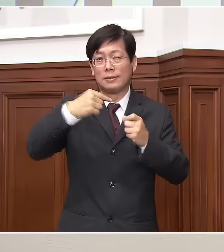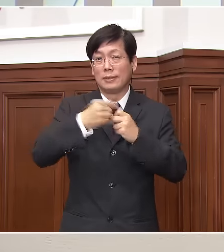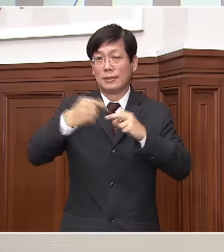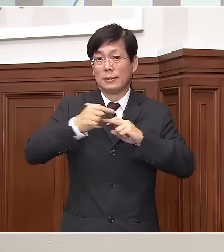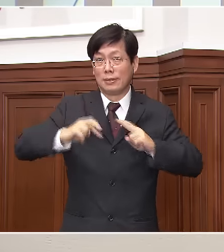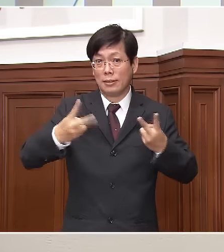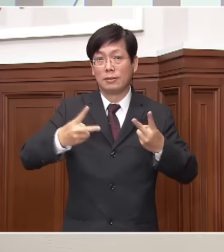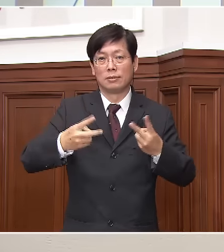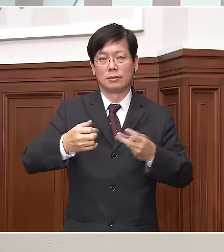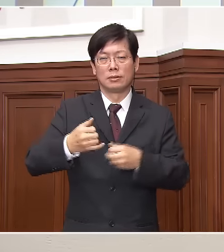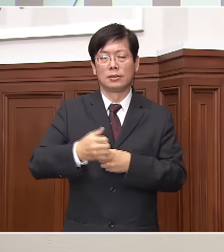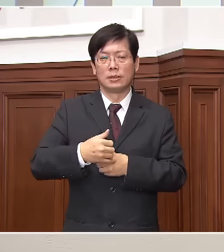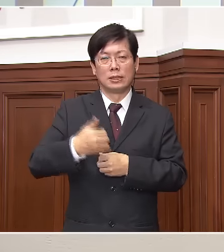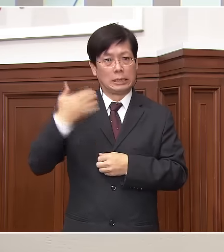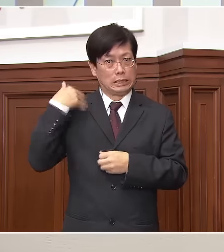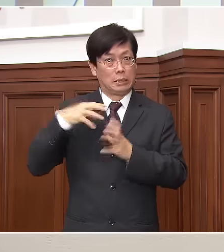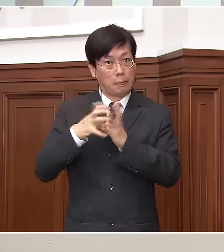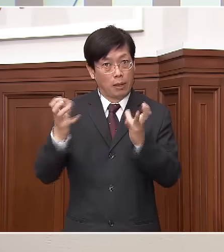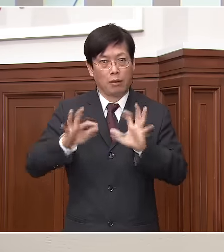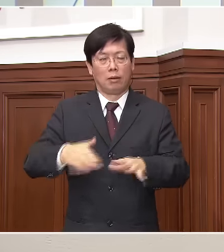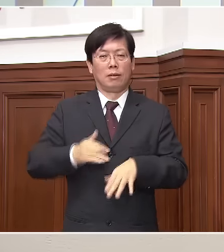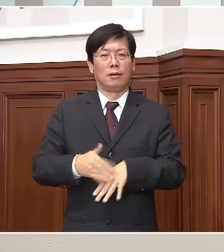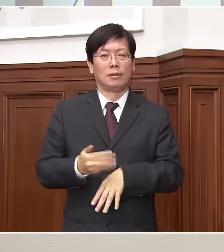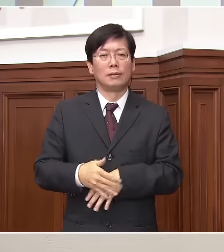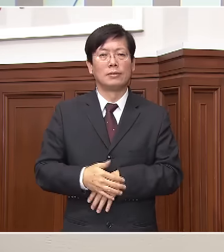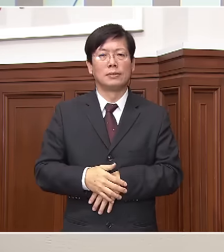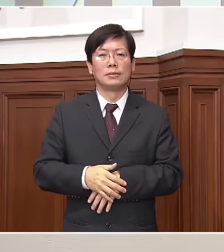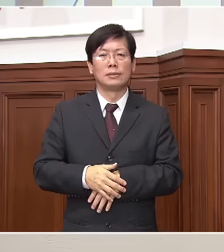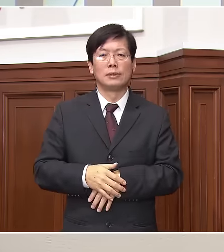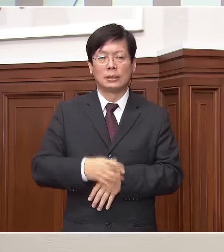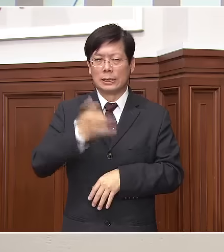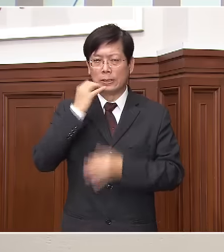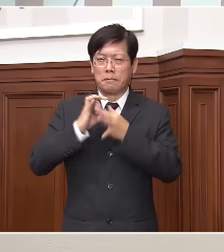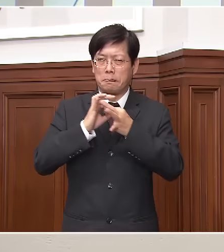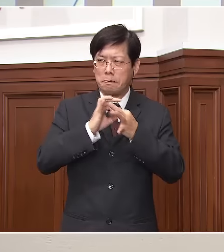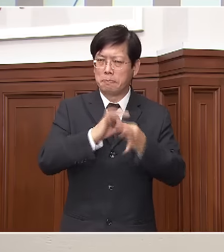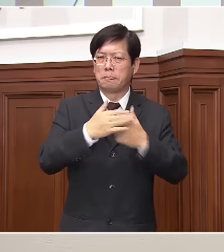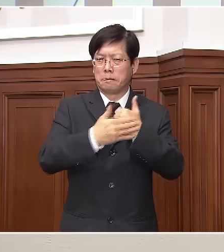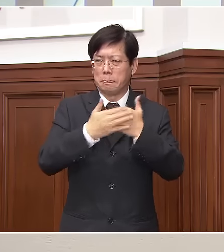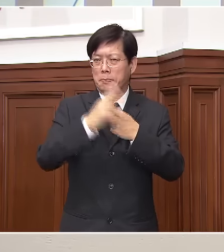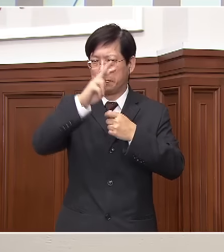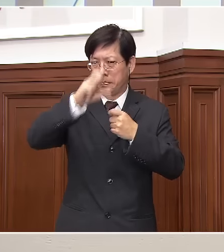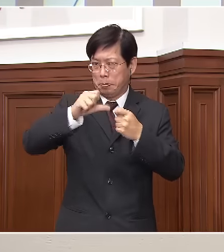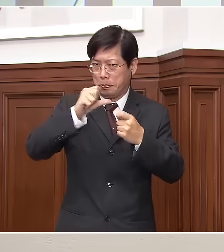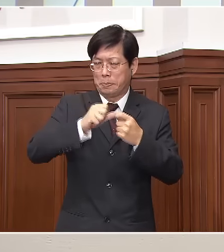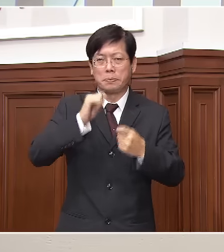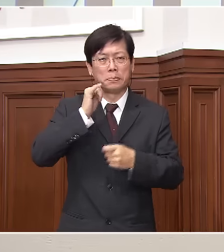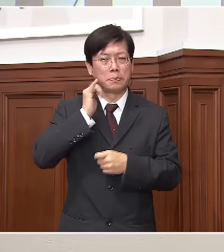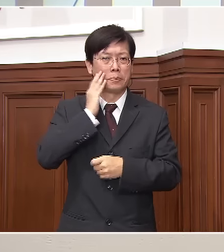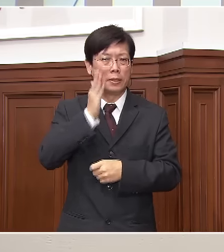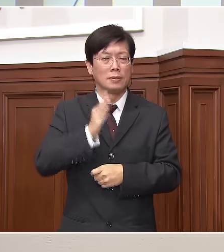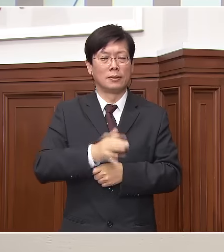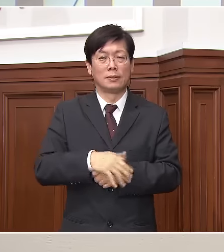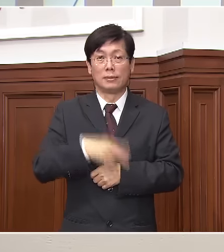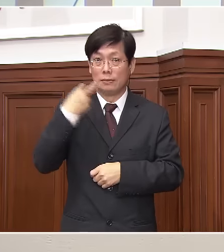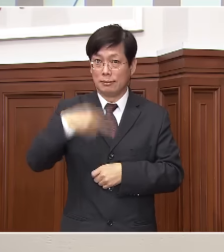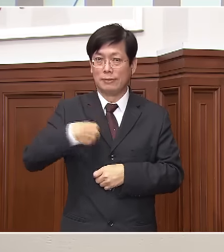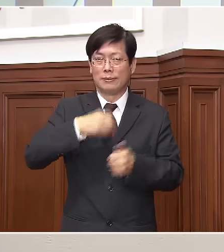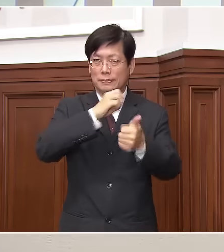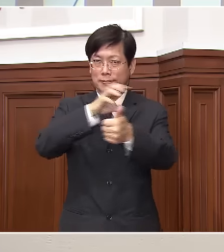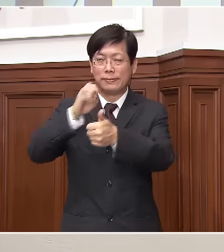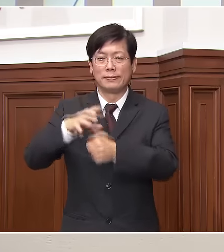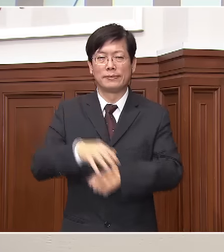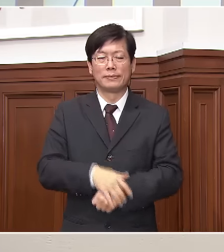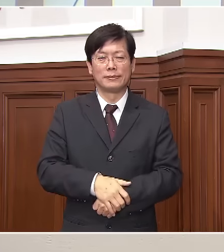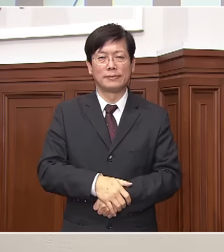度会走出破产的危机，保持25年左右的财务的稳健。我也要再一次的强